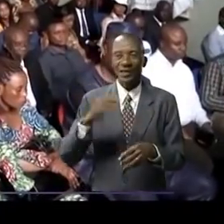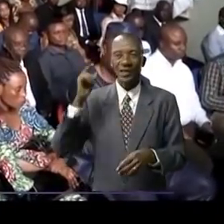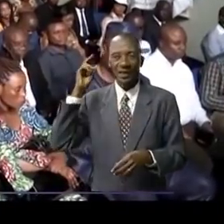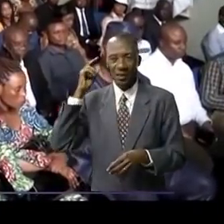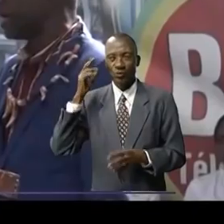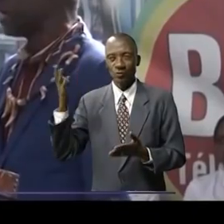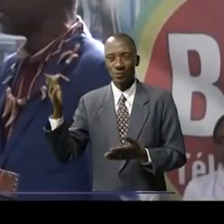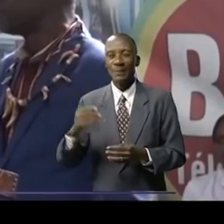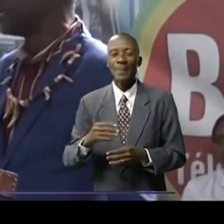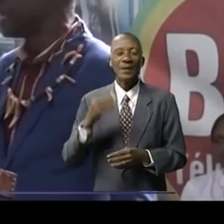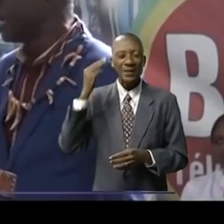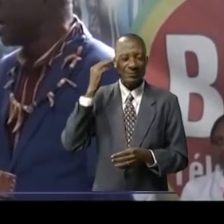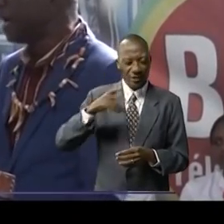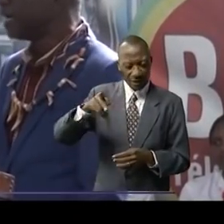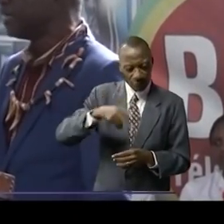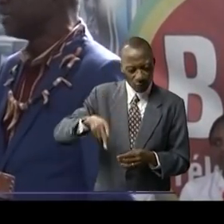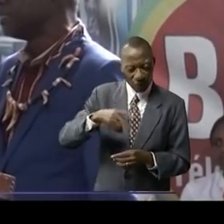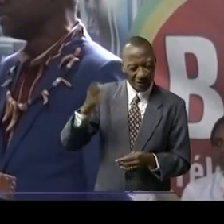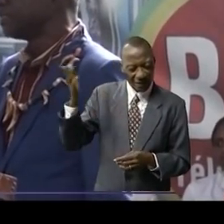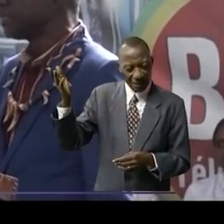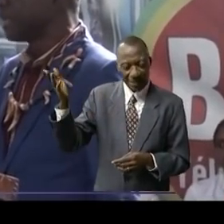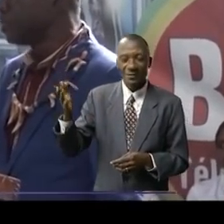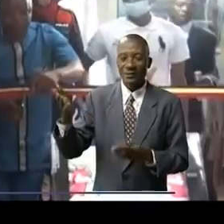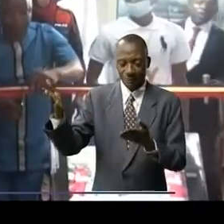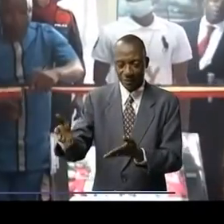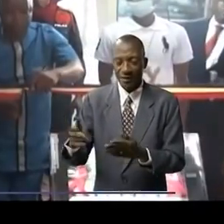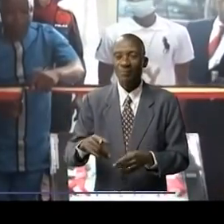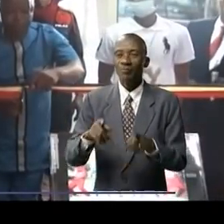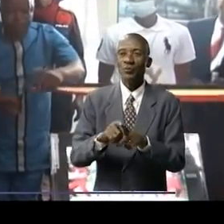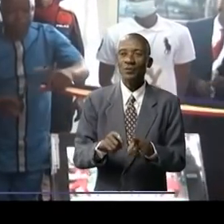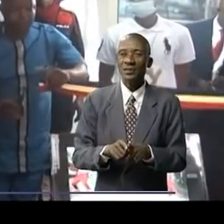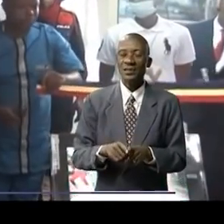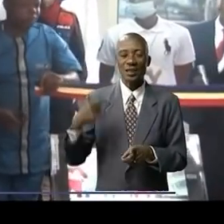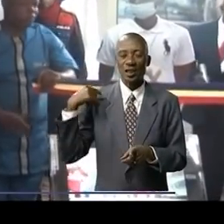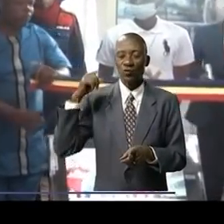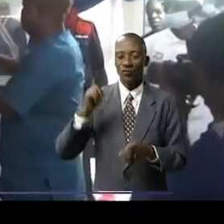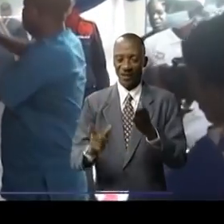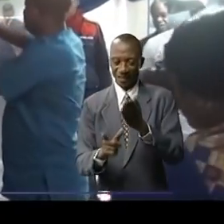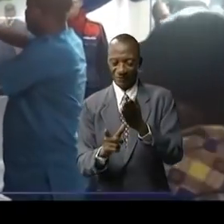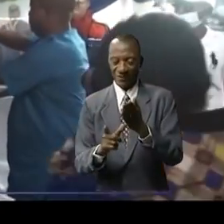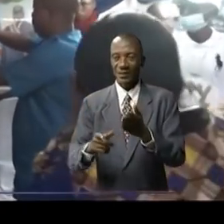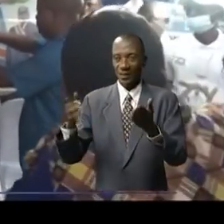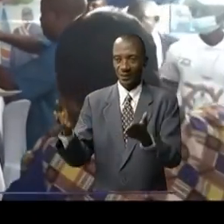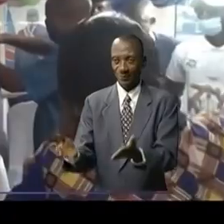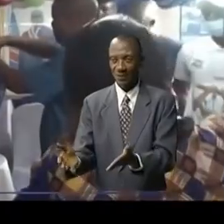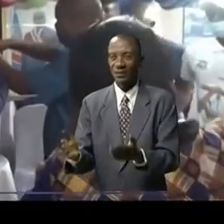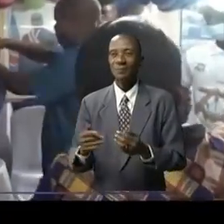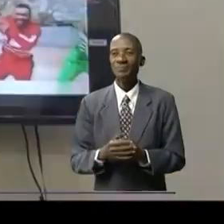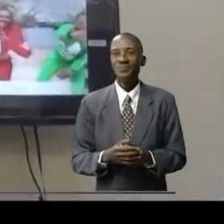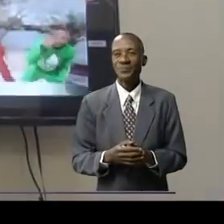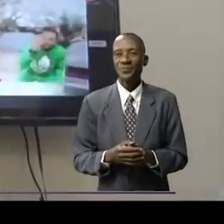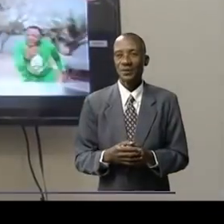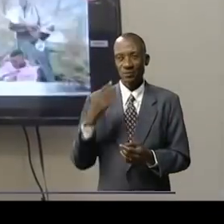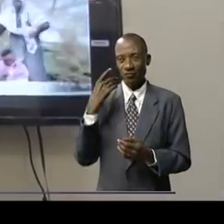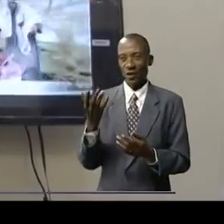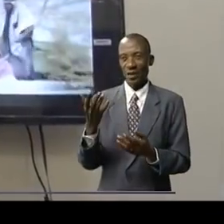Lungundu Selemani, faisant l'intérim du gouverneur, a procédé à la coupure du ruban symbolique pour que les signaux et les premières images